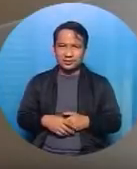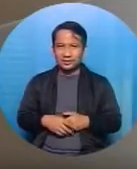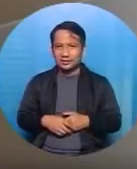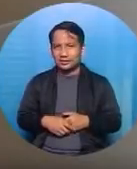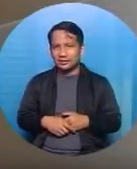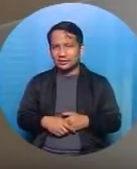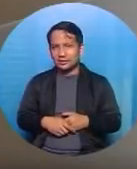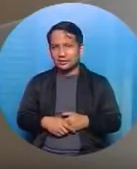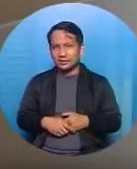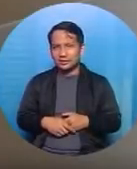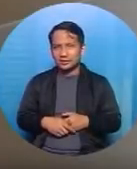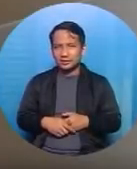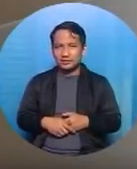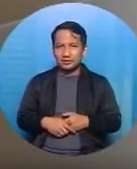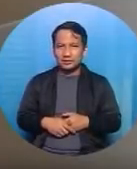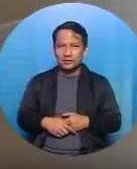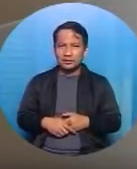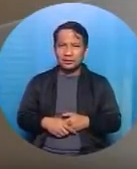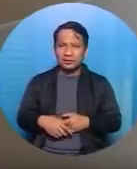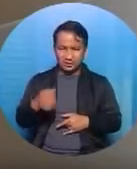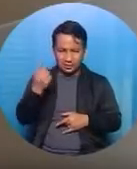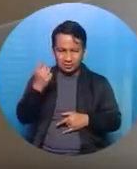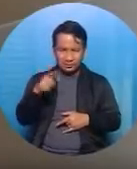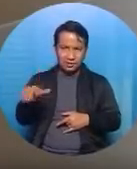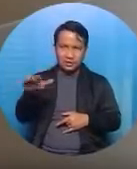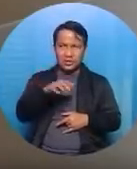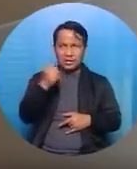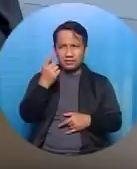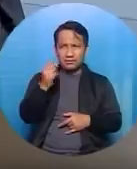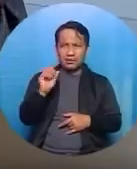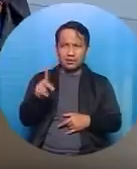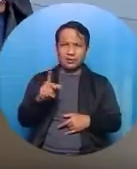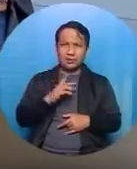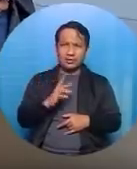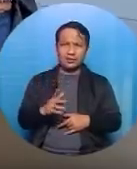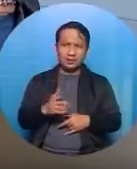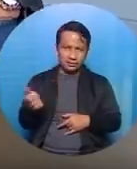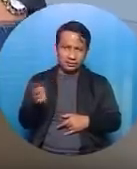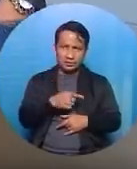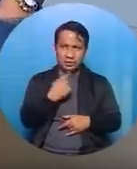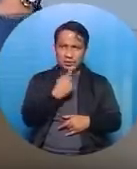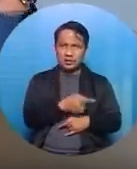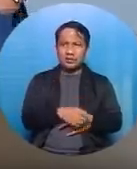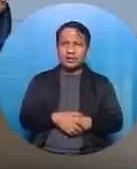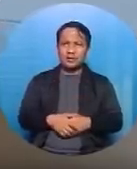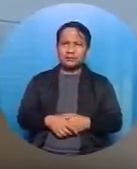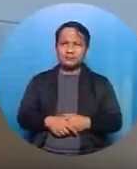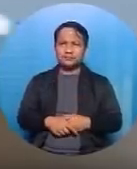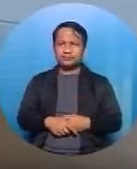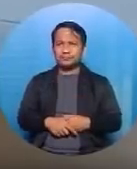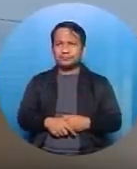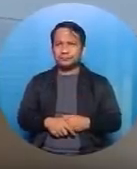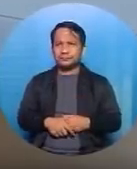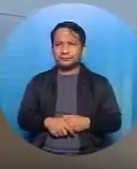po masyado. Ma'am, naiintindihan ka namin lahat. Okay po. Sige po, go ahead, ma'am.